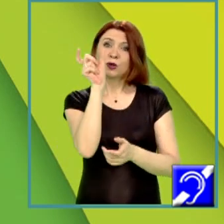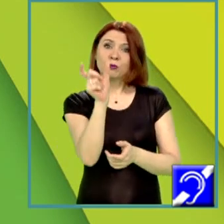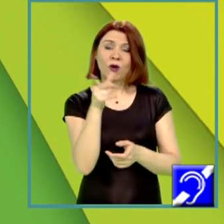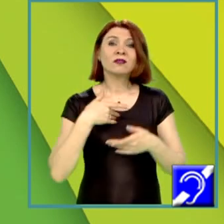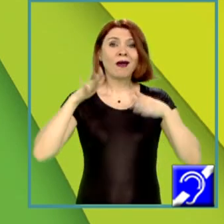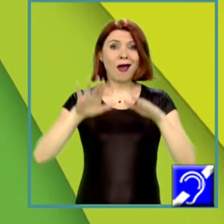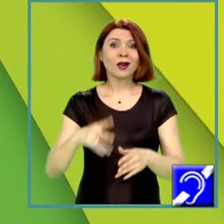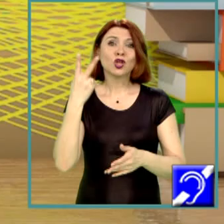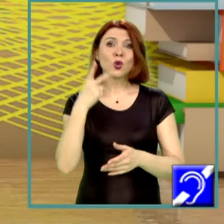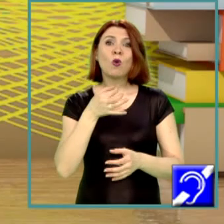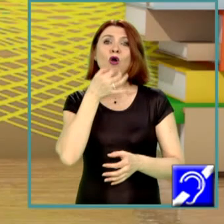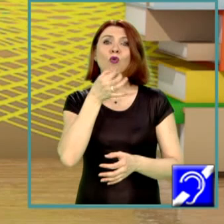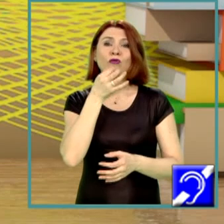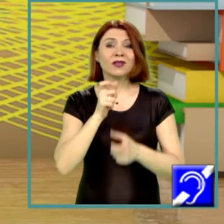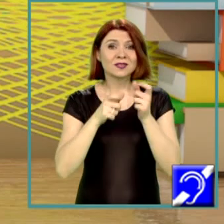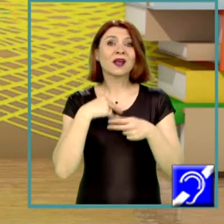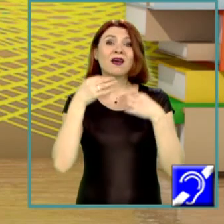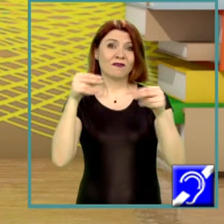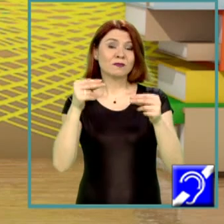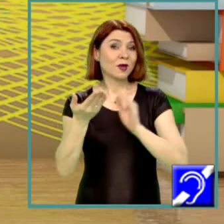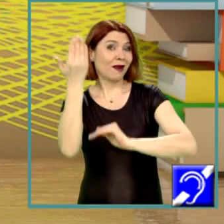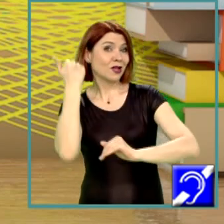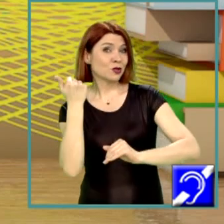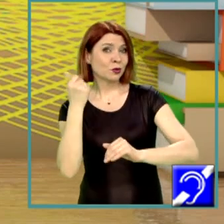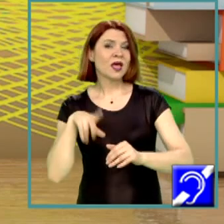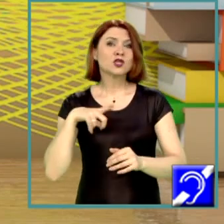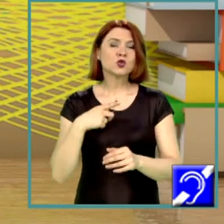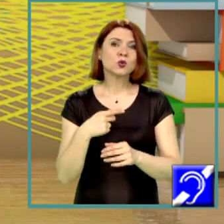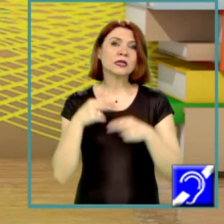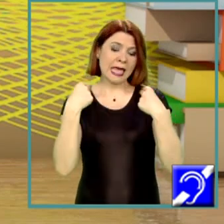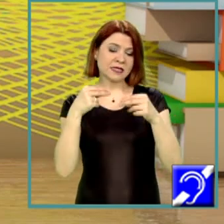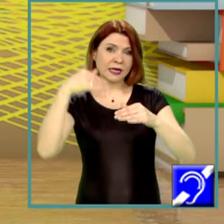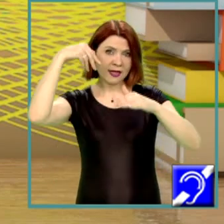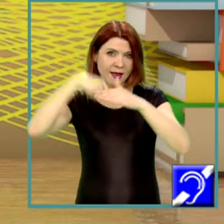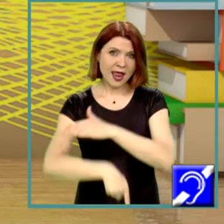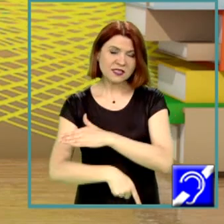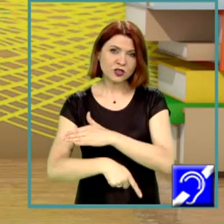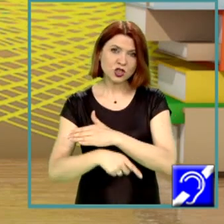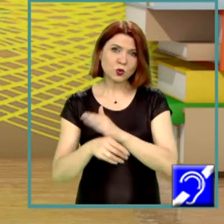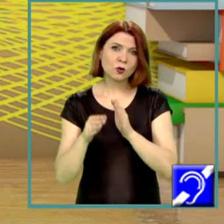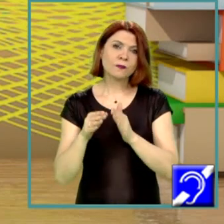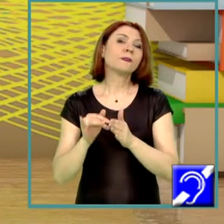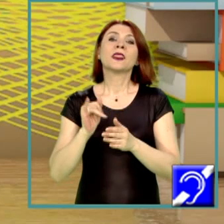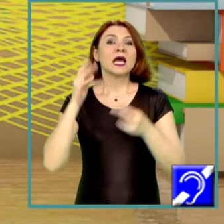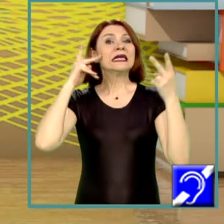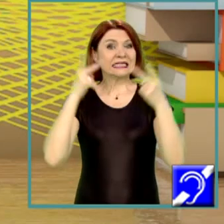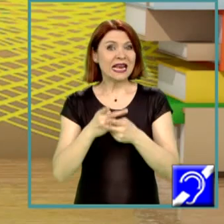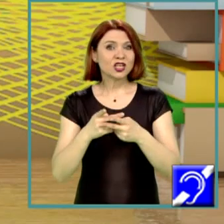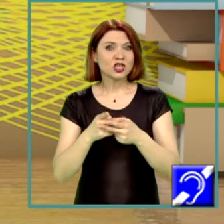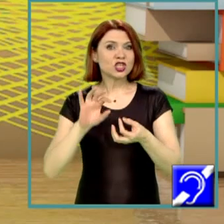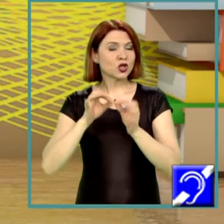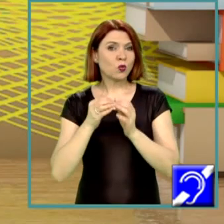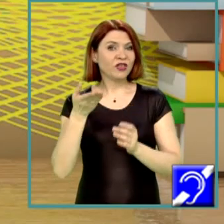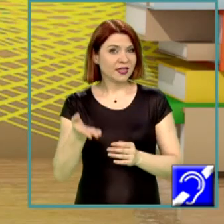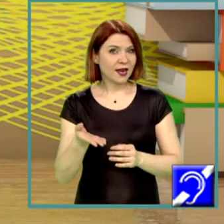conține cele două cuvinte despre care vă spuneam eu la început că sunt explicate la sfârșitul fragmentului înțelegeți sensul